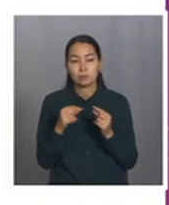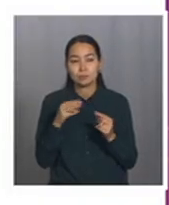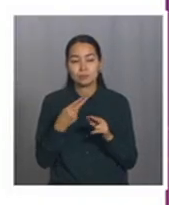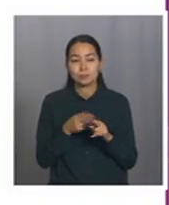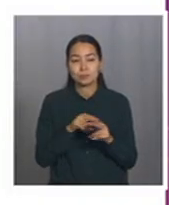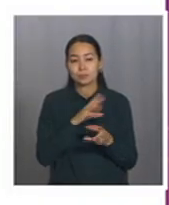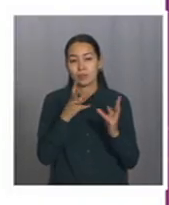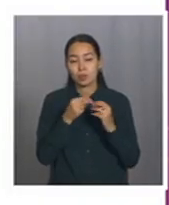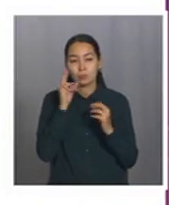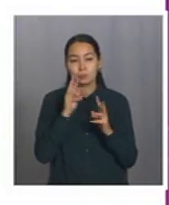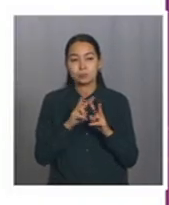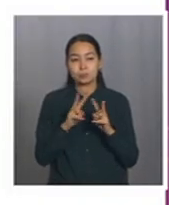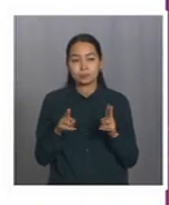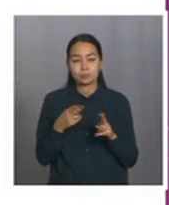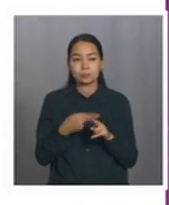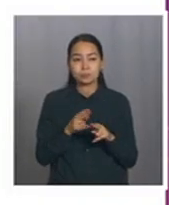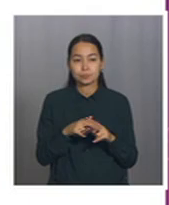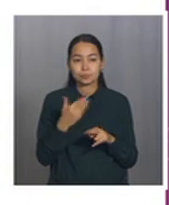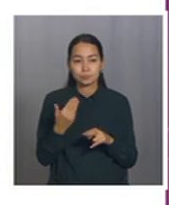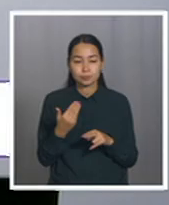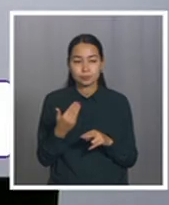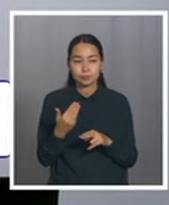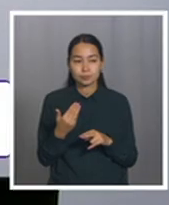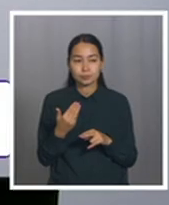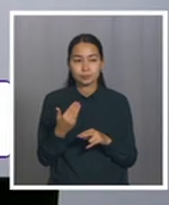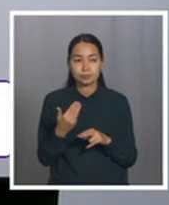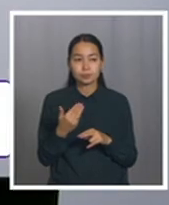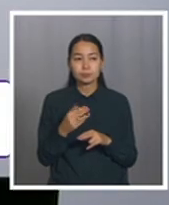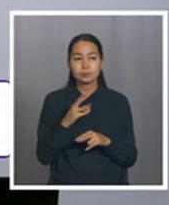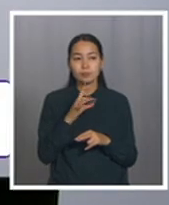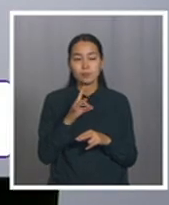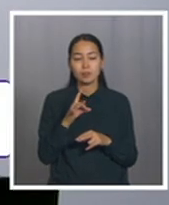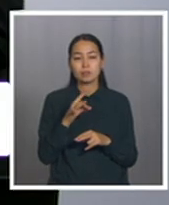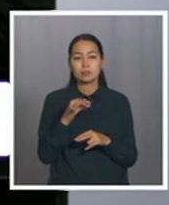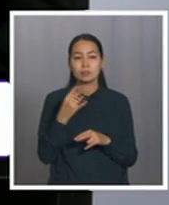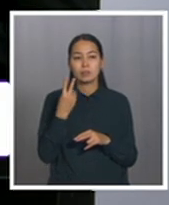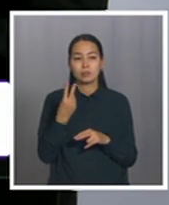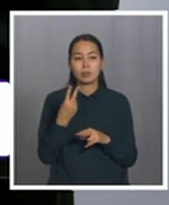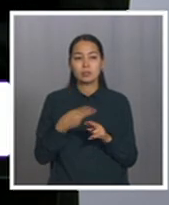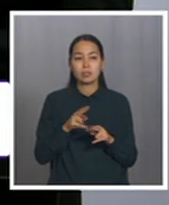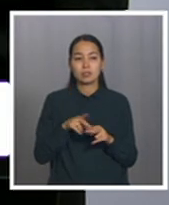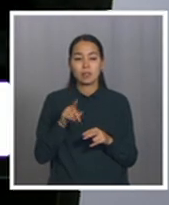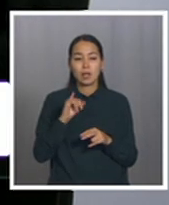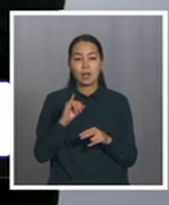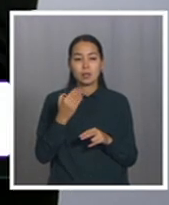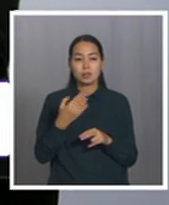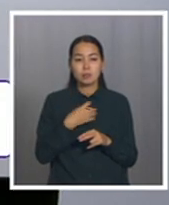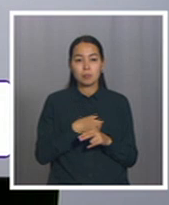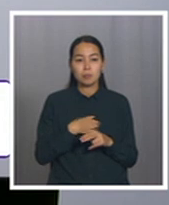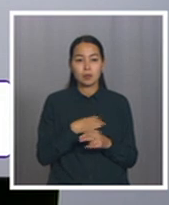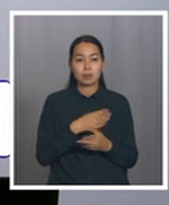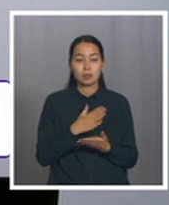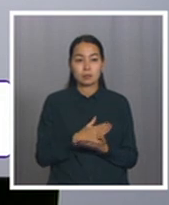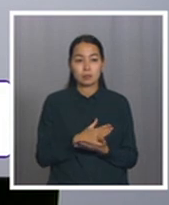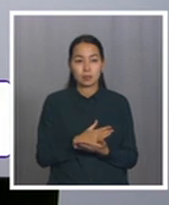мына қосындылардың ішіндегі, яғни осы MI RI квадрат дегеніміз бізге I деген мәнді береді екен. А